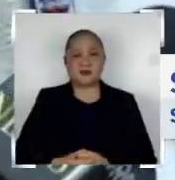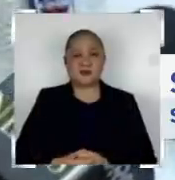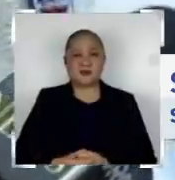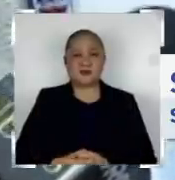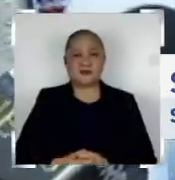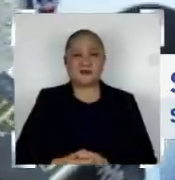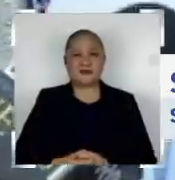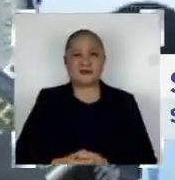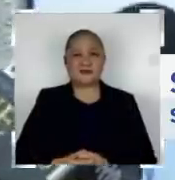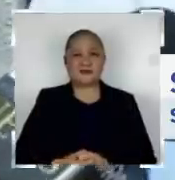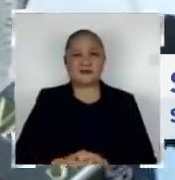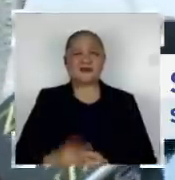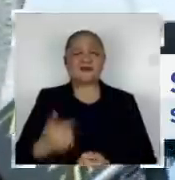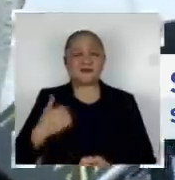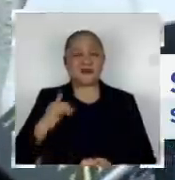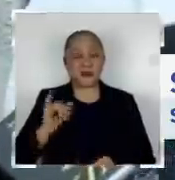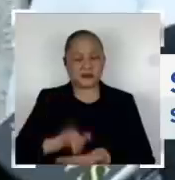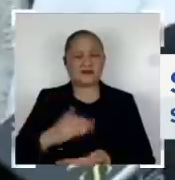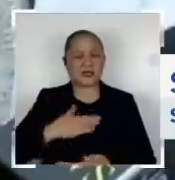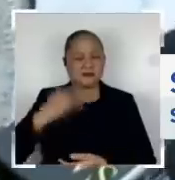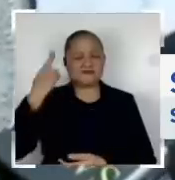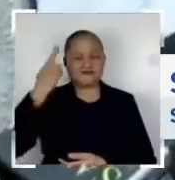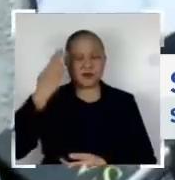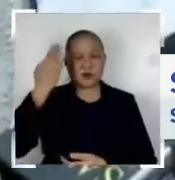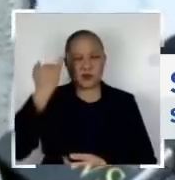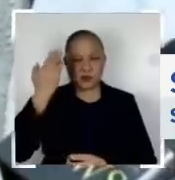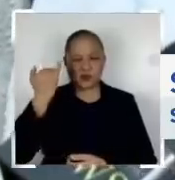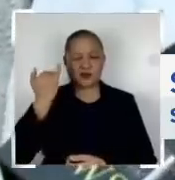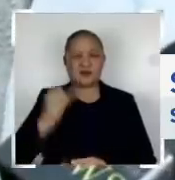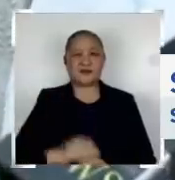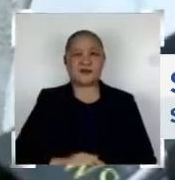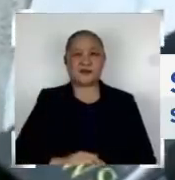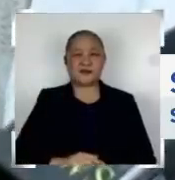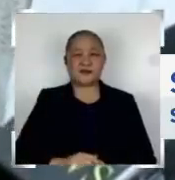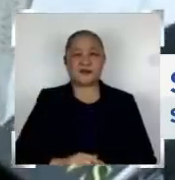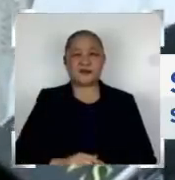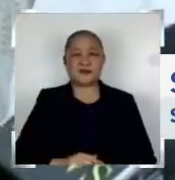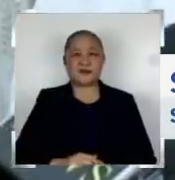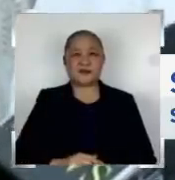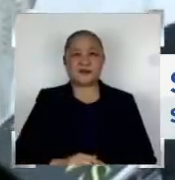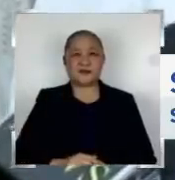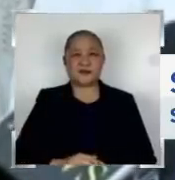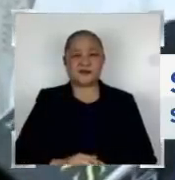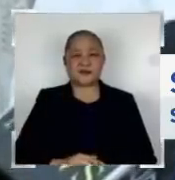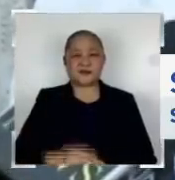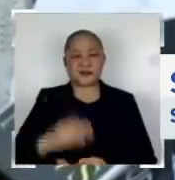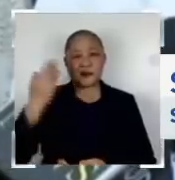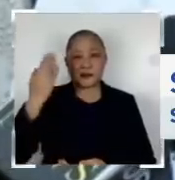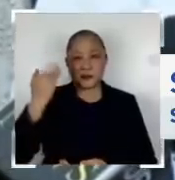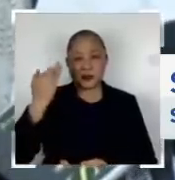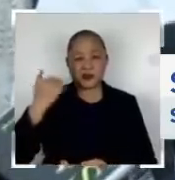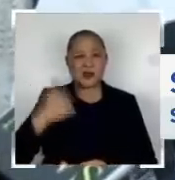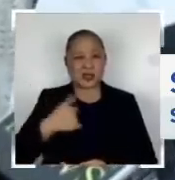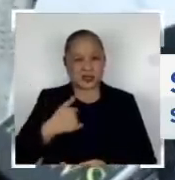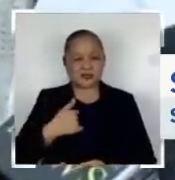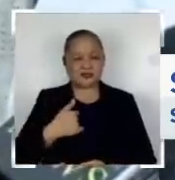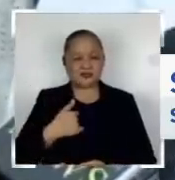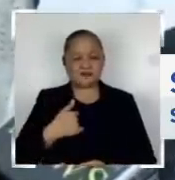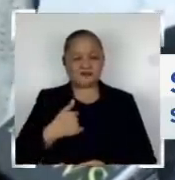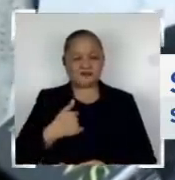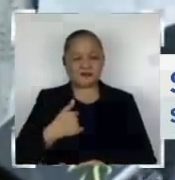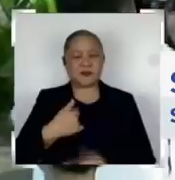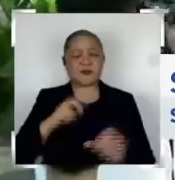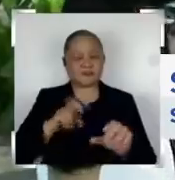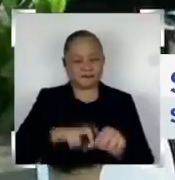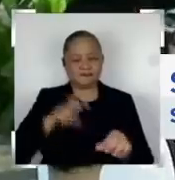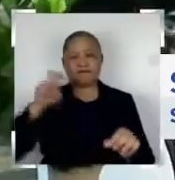yun po yung mga rason ko. That is why I am withdrawing from the